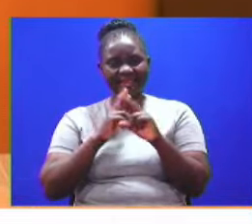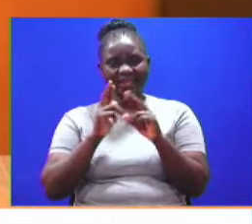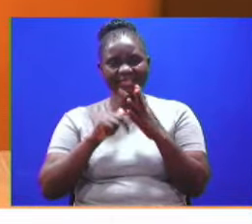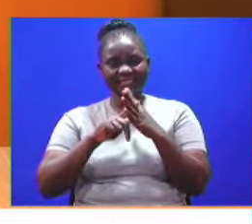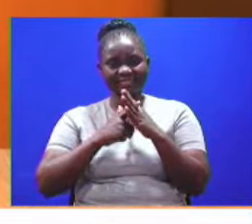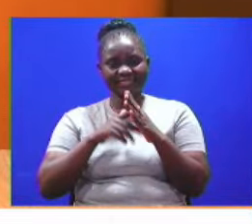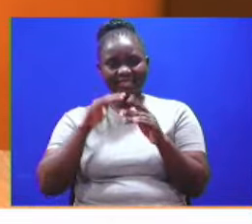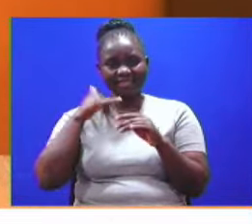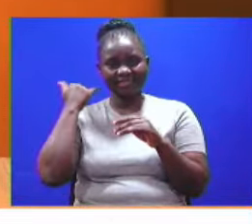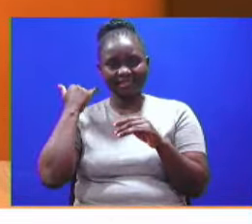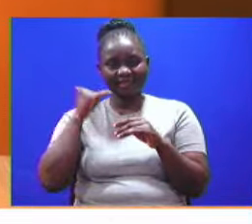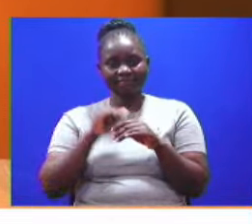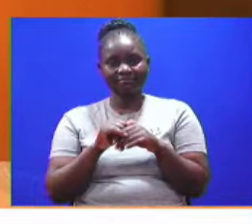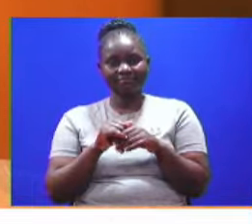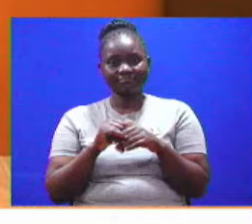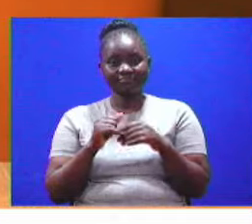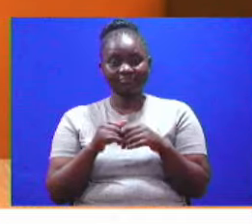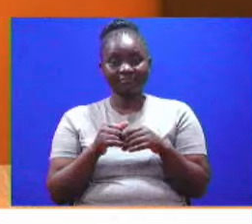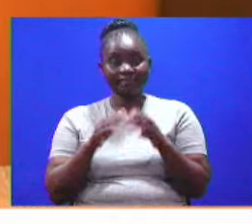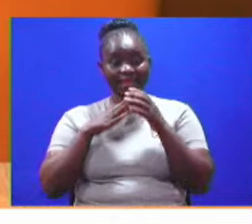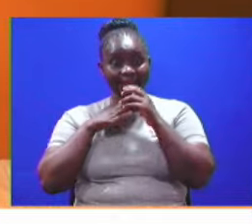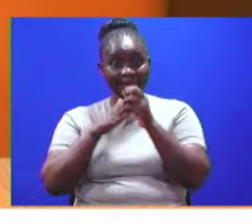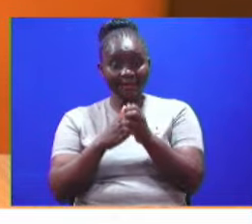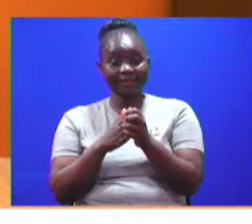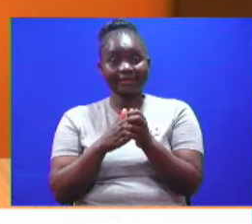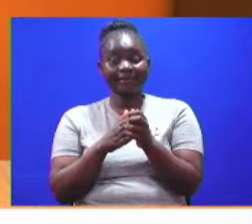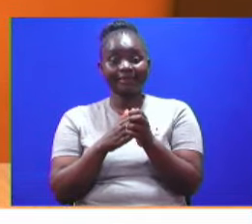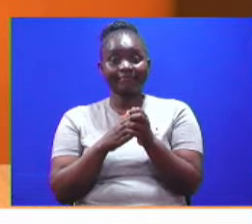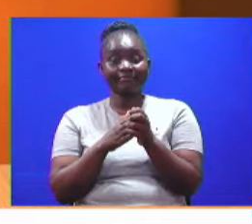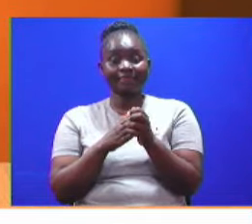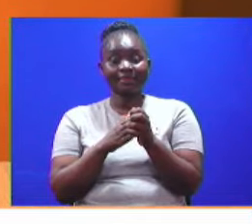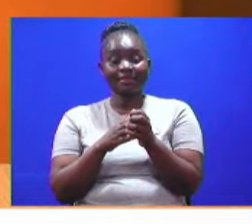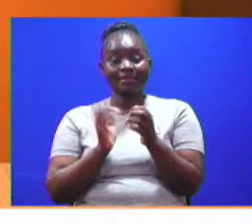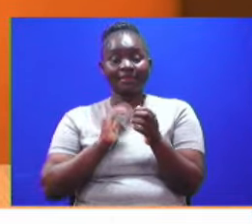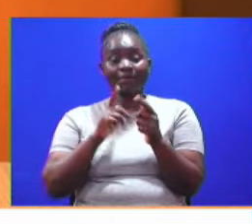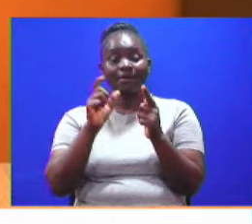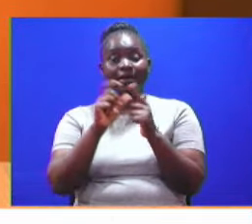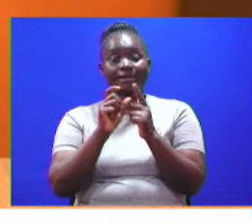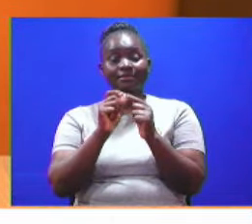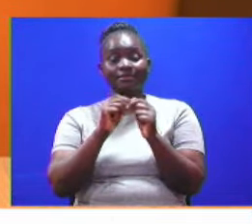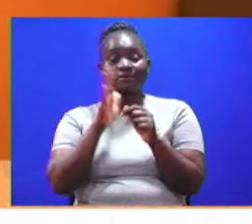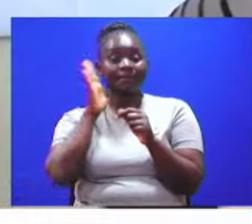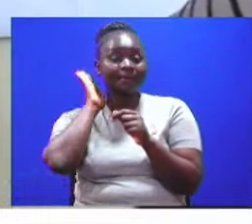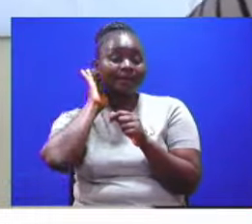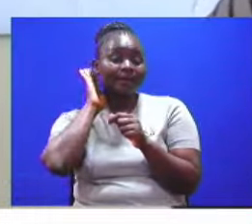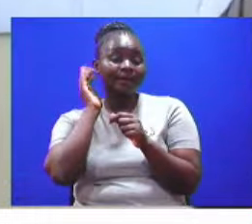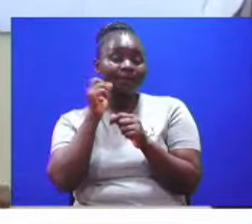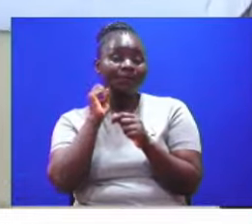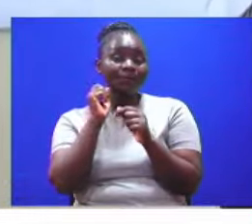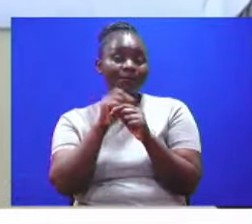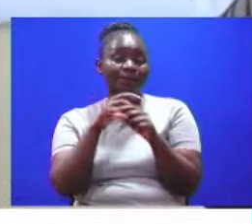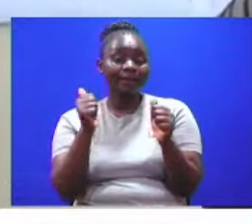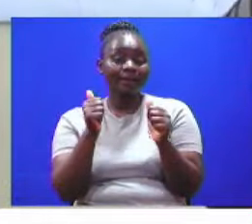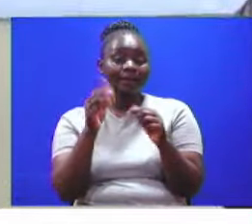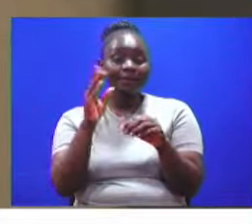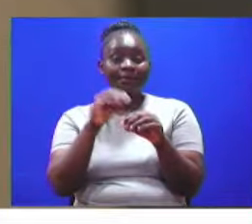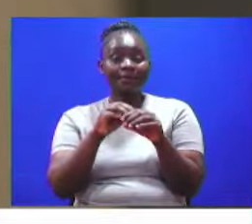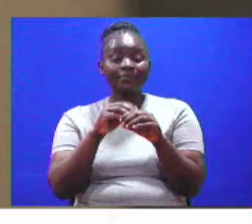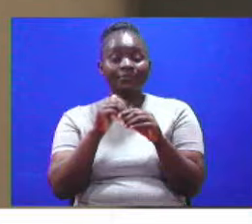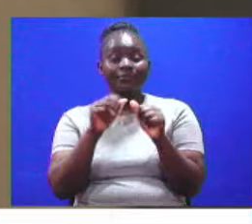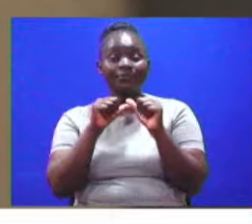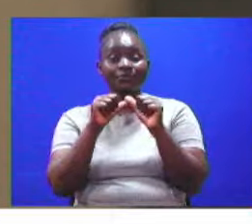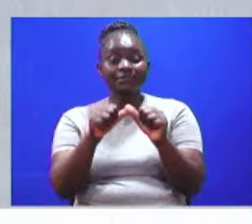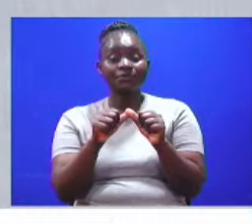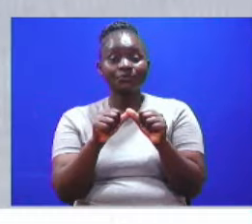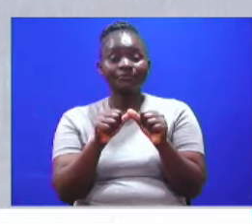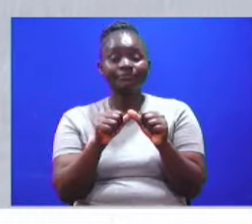igoro ko baongoza mpaka ma amanga na ito igwe kanire ke borunge komenta na yeni go bagenderete